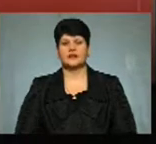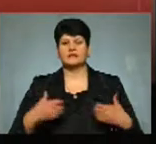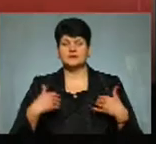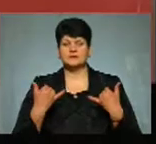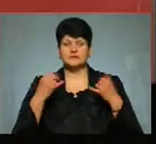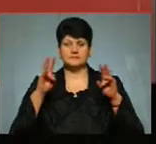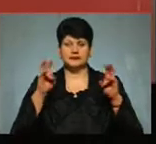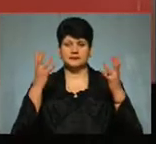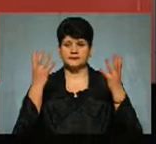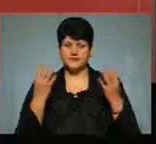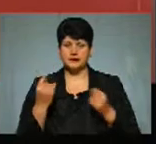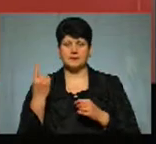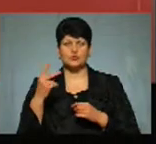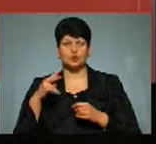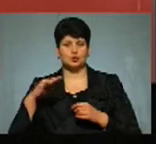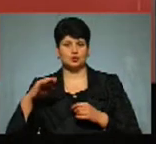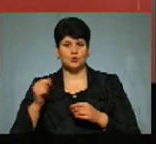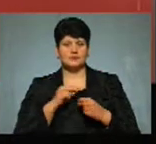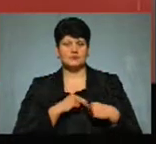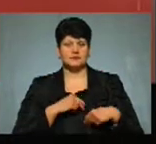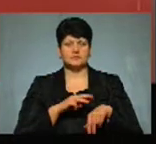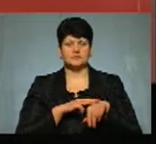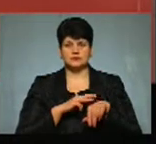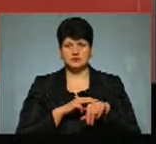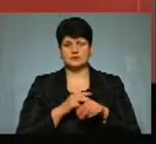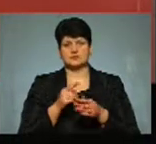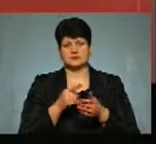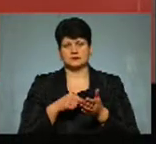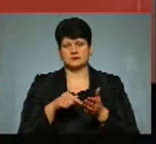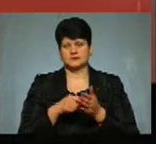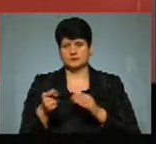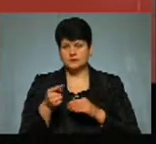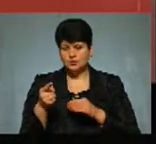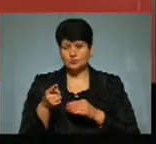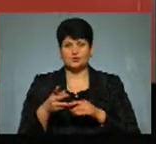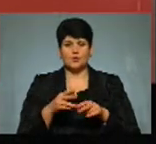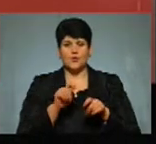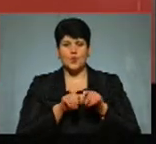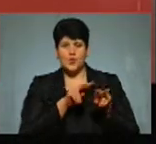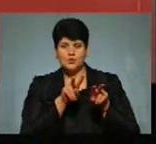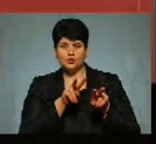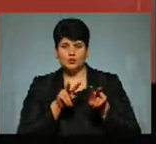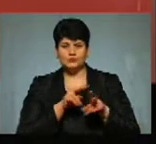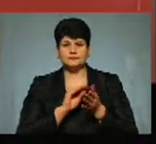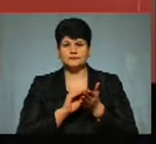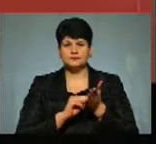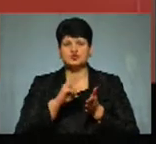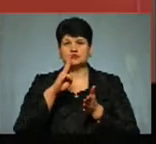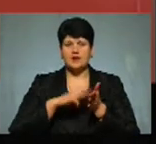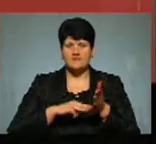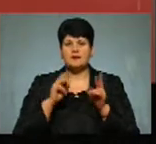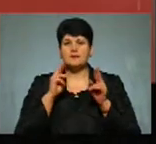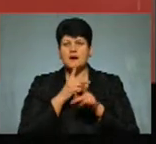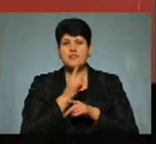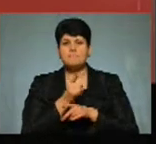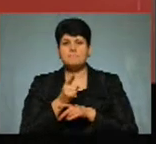вас в ефірі «Тема дня». З 1 лютого працівники муніципальної поліції Тернополя посилено контролюють та накладають штрафи за неправильне